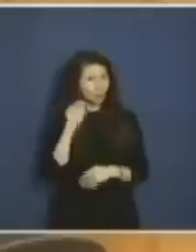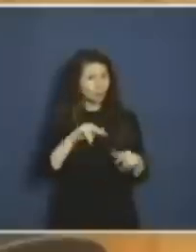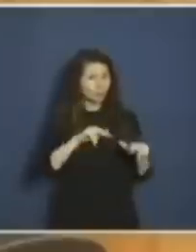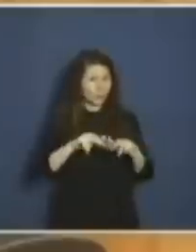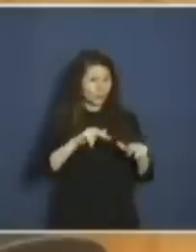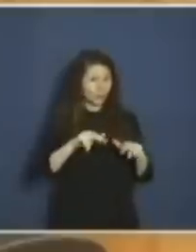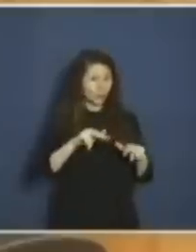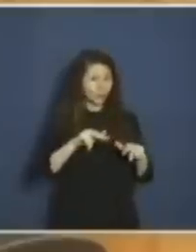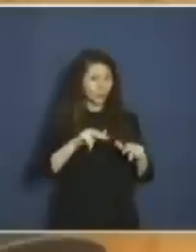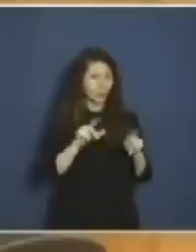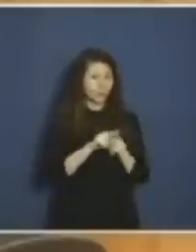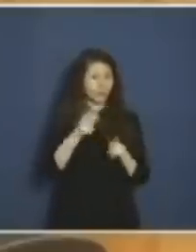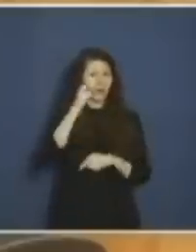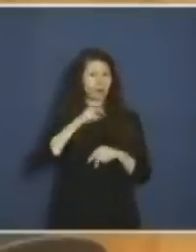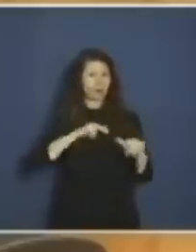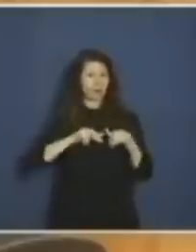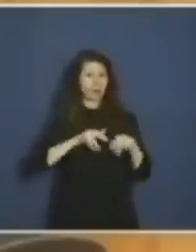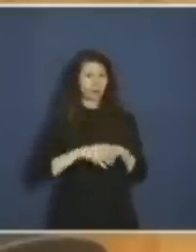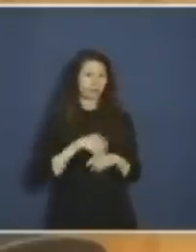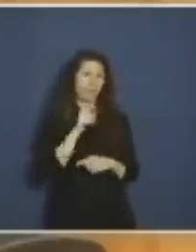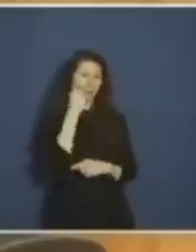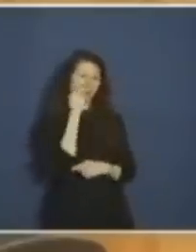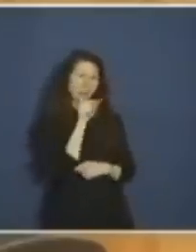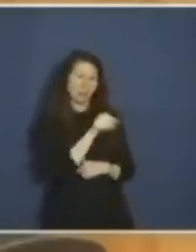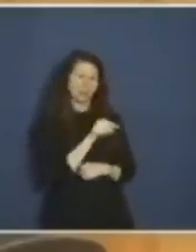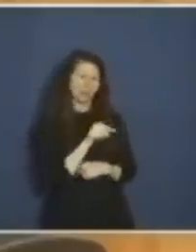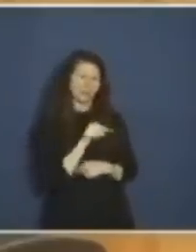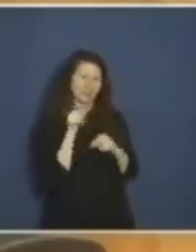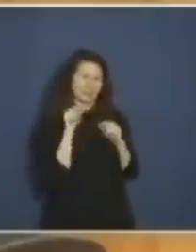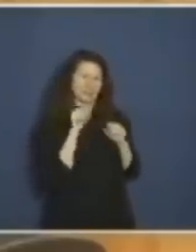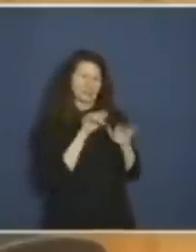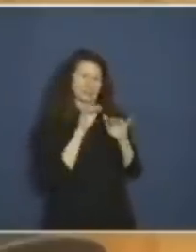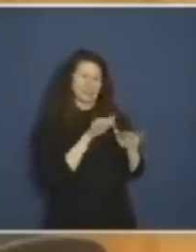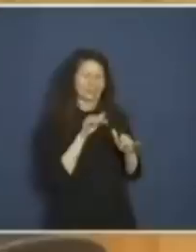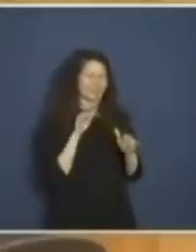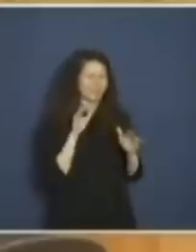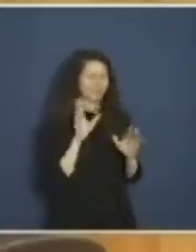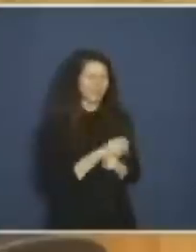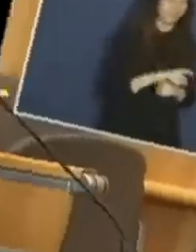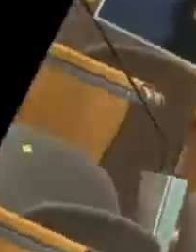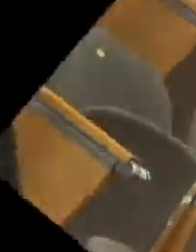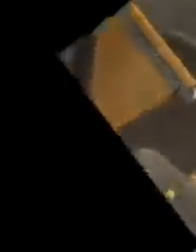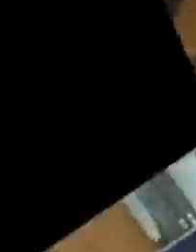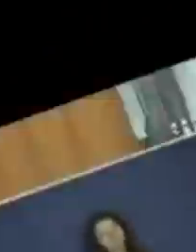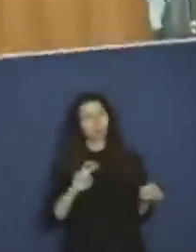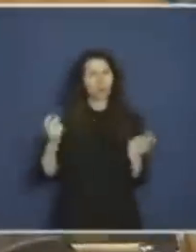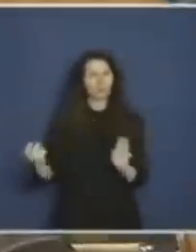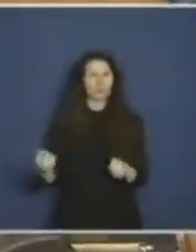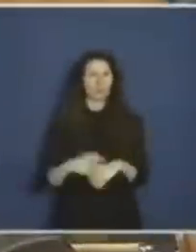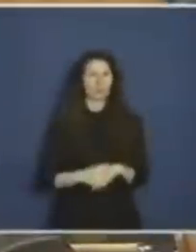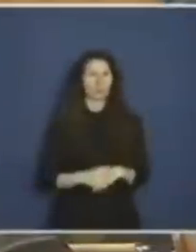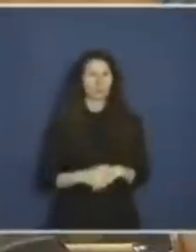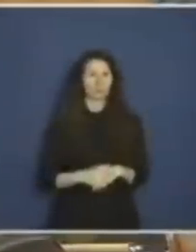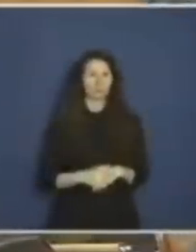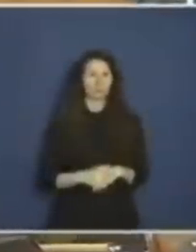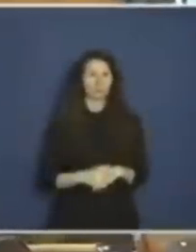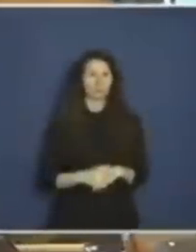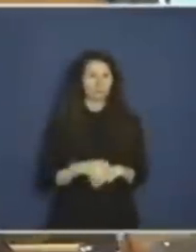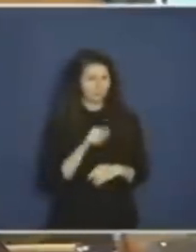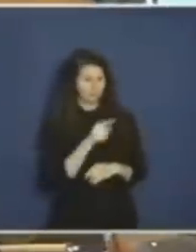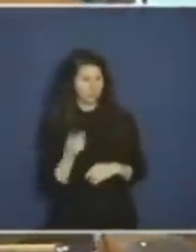ist. Ich glaube, Herr Safelberg, das hat jetzt keinen Sinn an der Stelle, wenn ich das so sagen darf. Herr Safelberg,